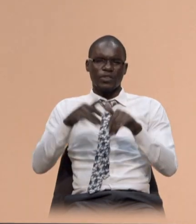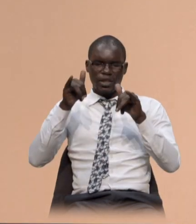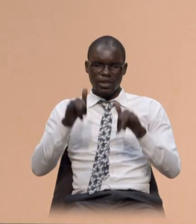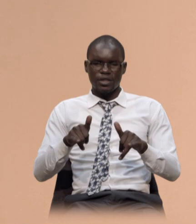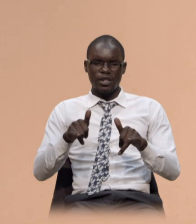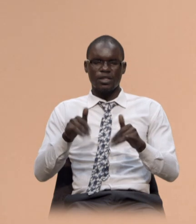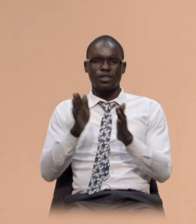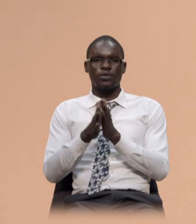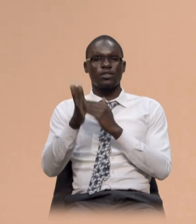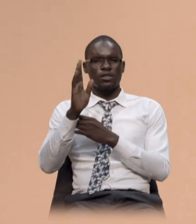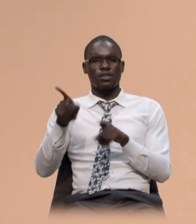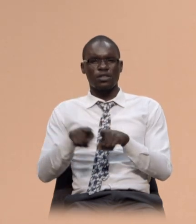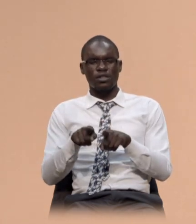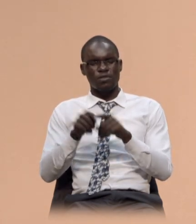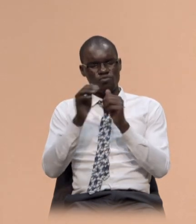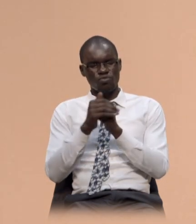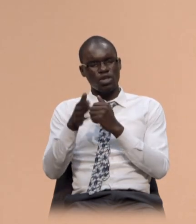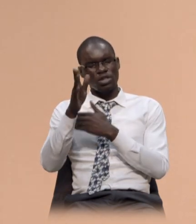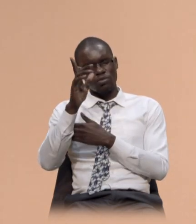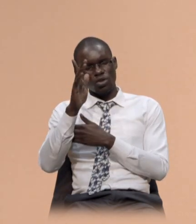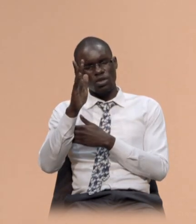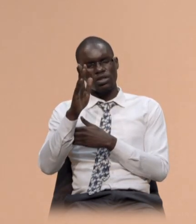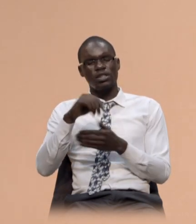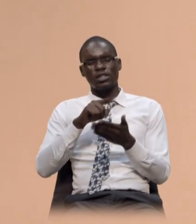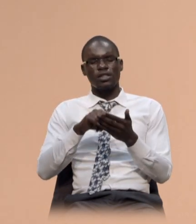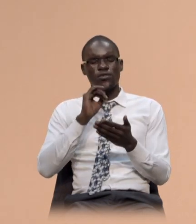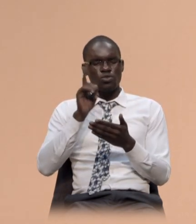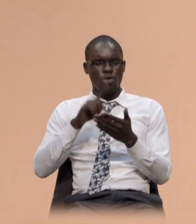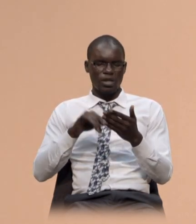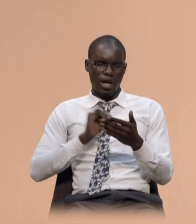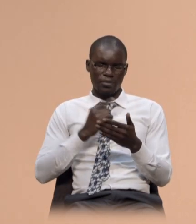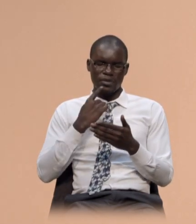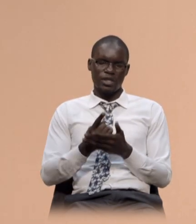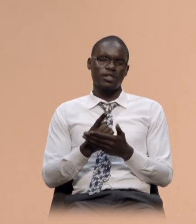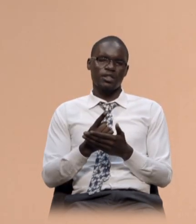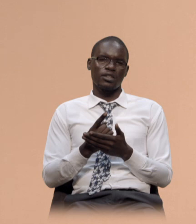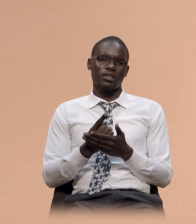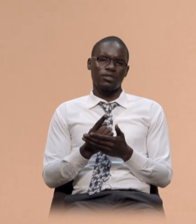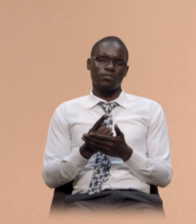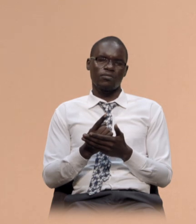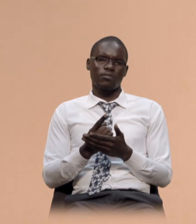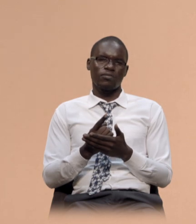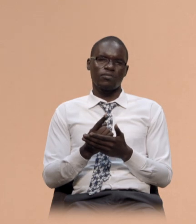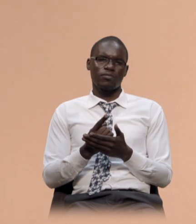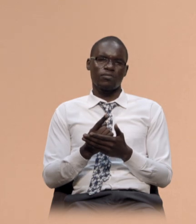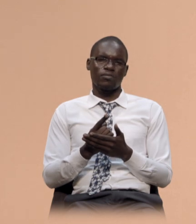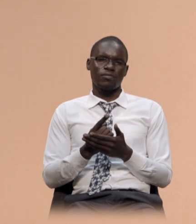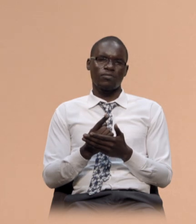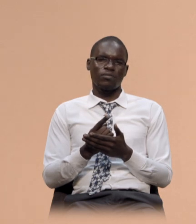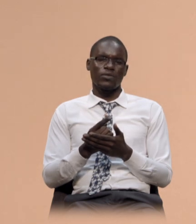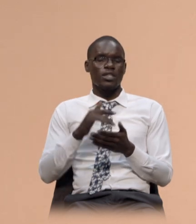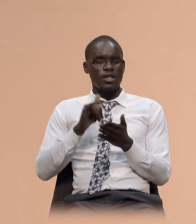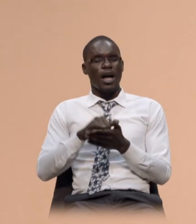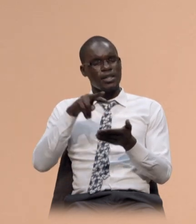stand and call upon the name of the Lord. Watumishi wa Bwana, this is what I'm telling you. Hiki ndicho kitu ambacho nakupa mchana huu.